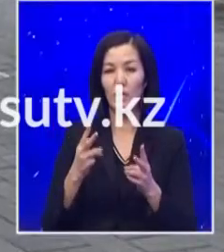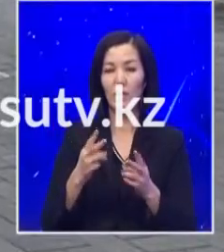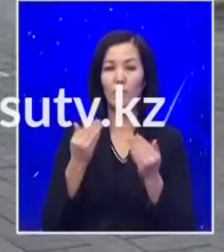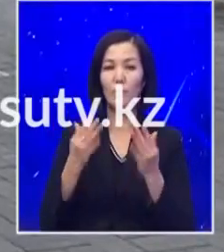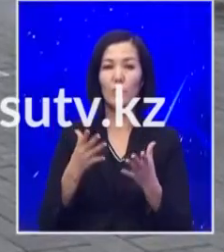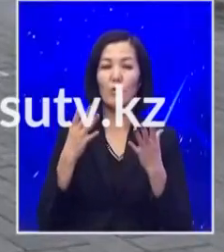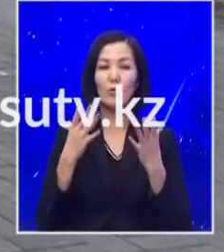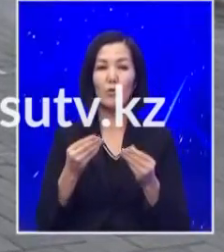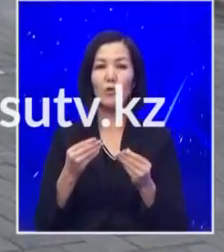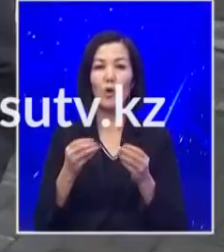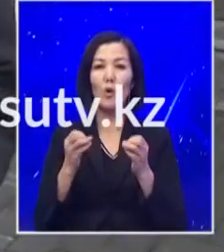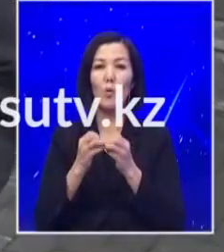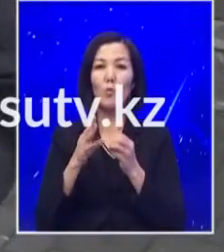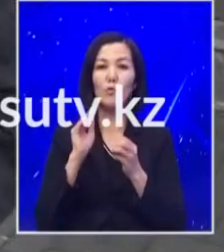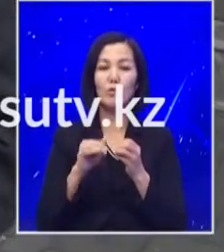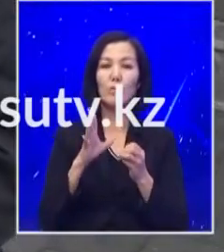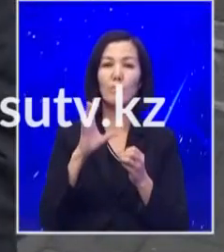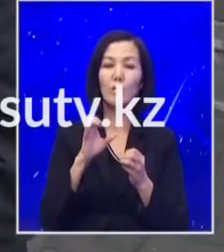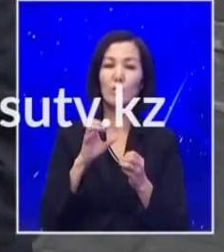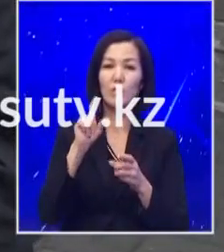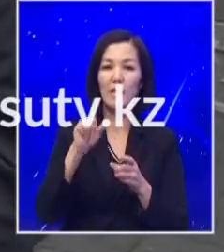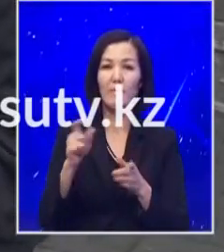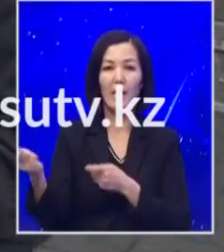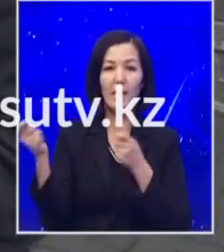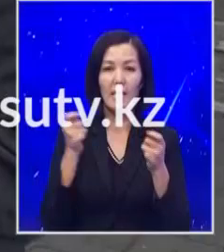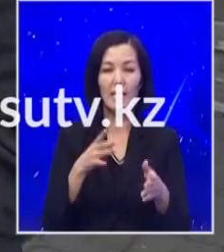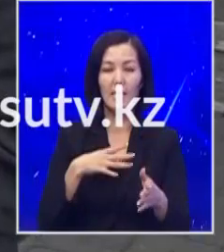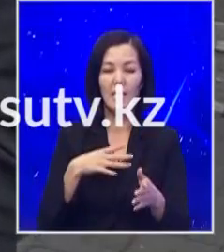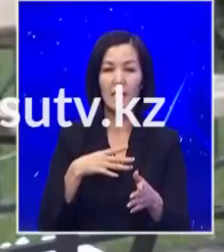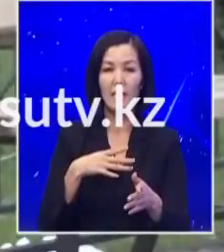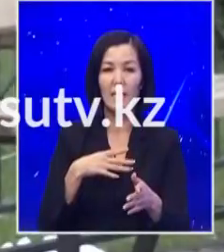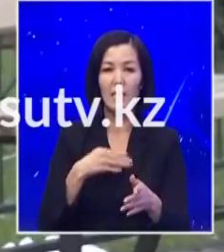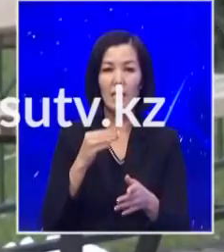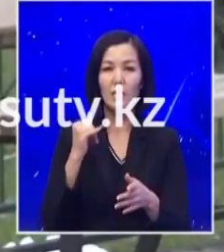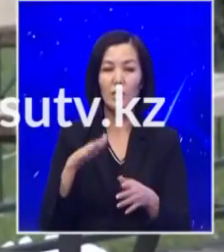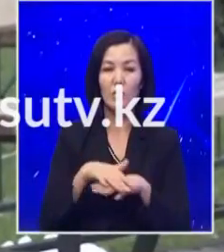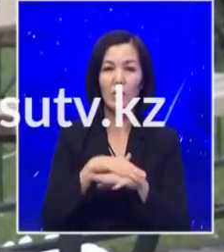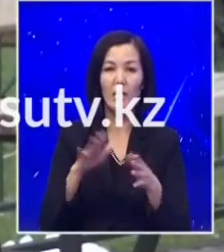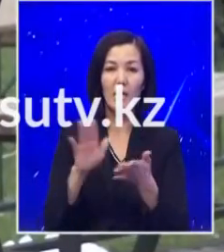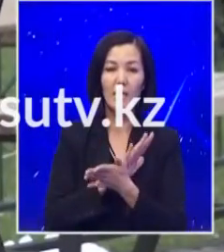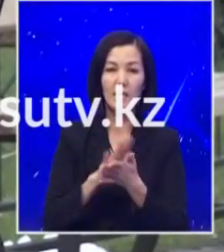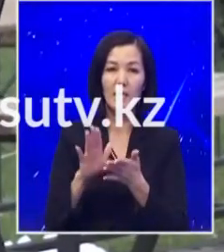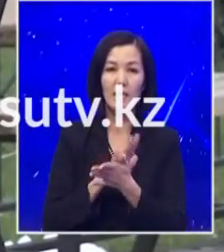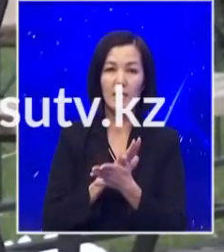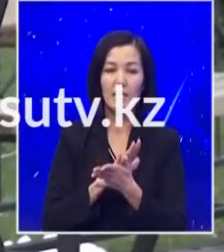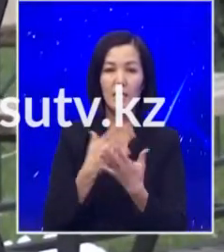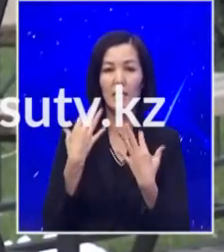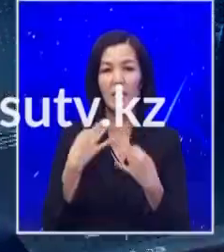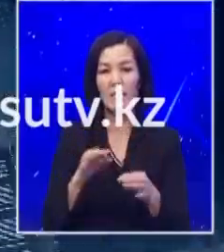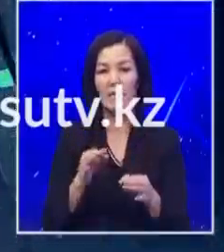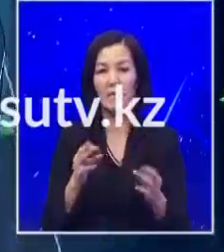Бүгінде облысқа тағы 13500 доза екпе әкелінді. Барлығы да жетісулықтарға тегін және ерікті